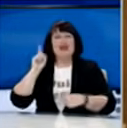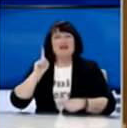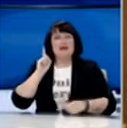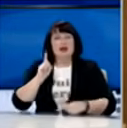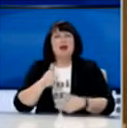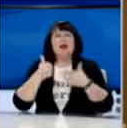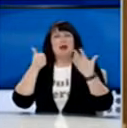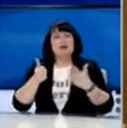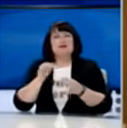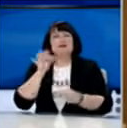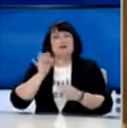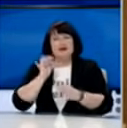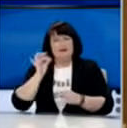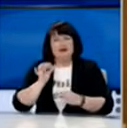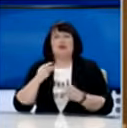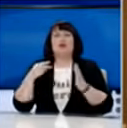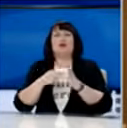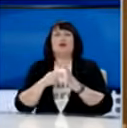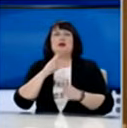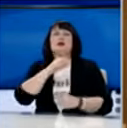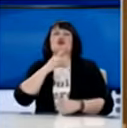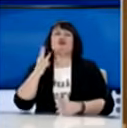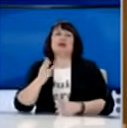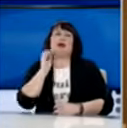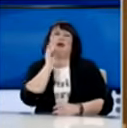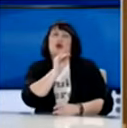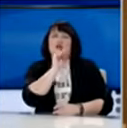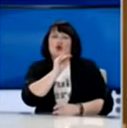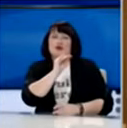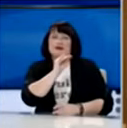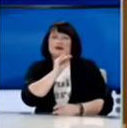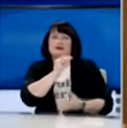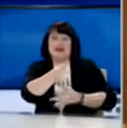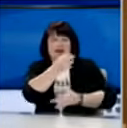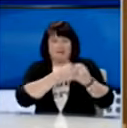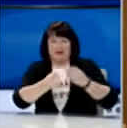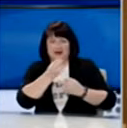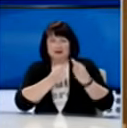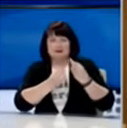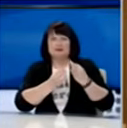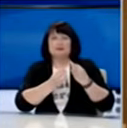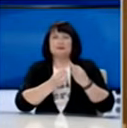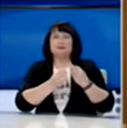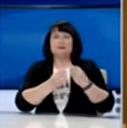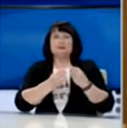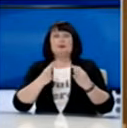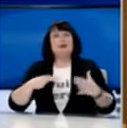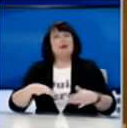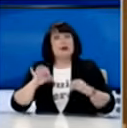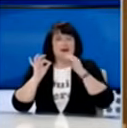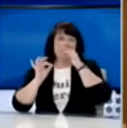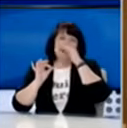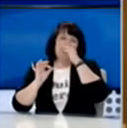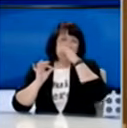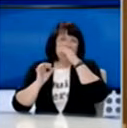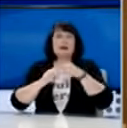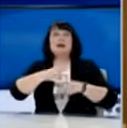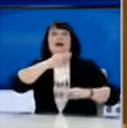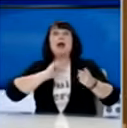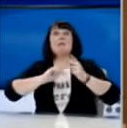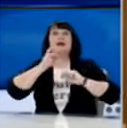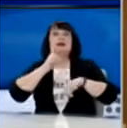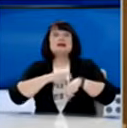Στις 6 Σεπτεμβρίου του 2023 δηλώσατε ότι θα ξεκινήσετε να απαντάτε